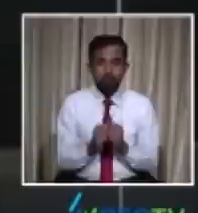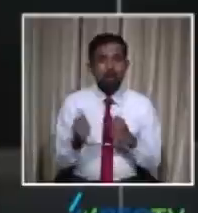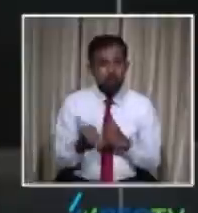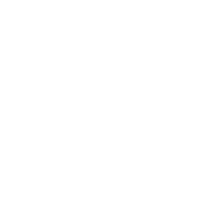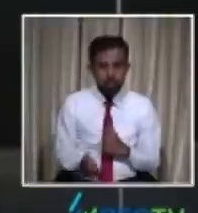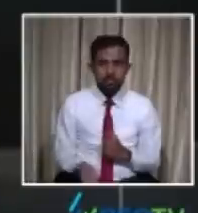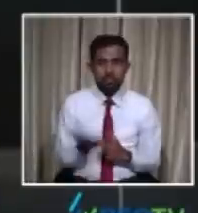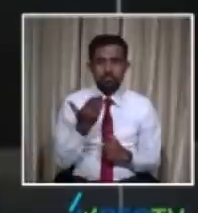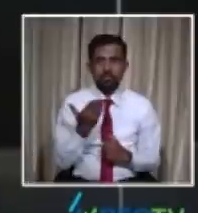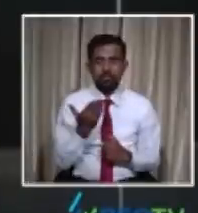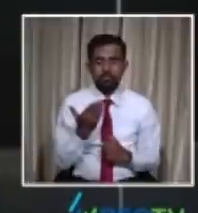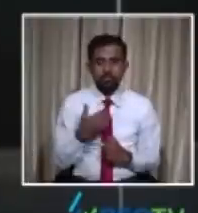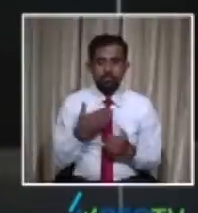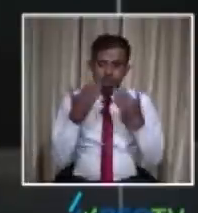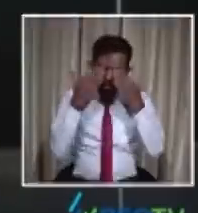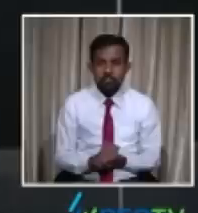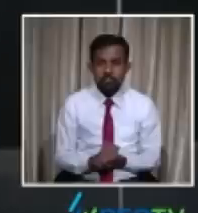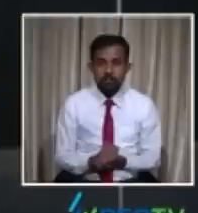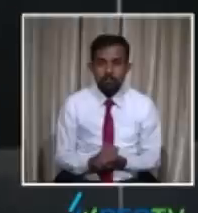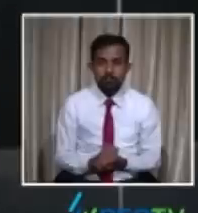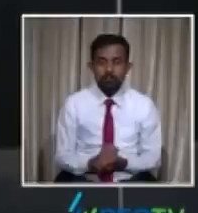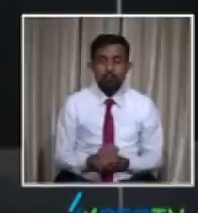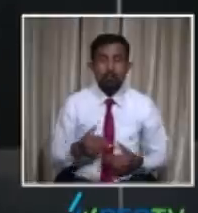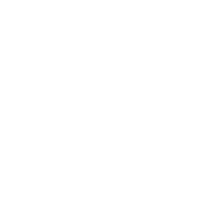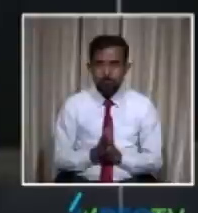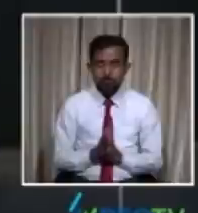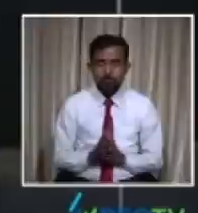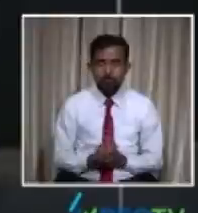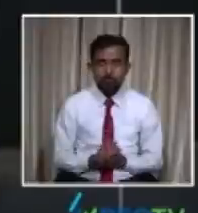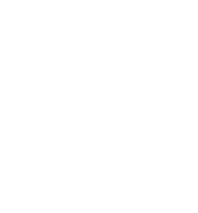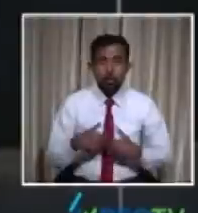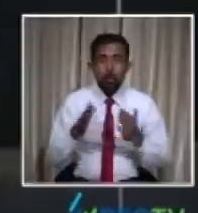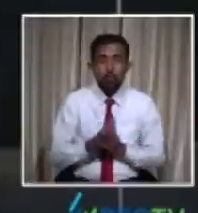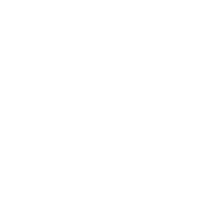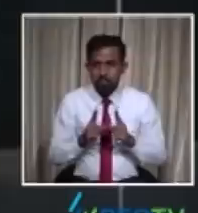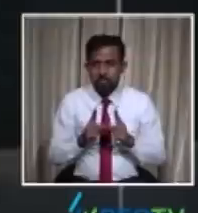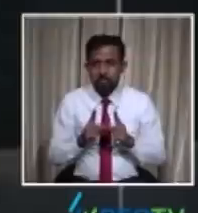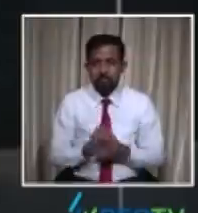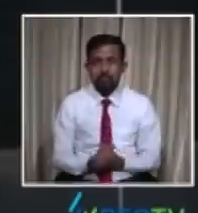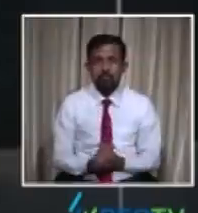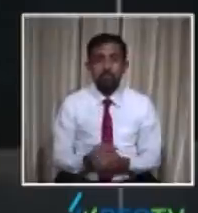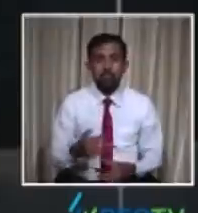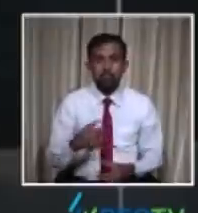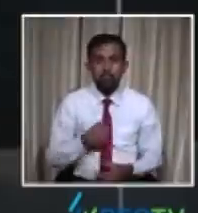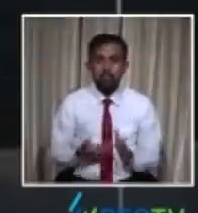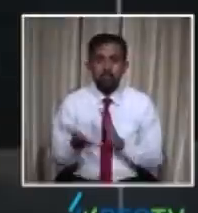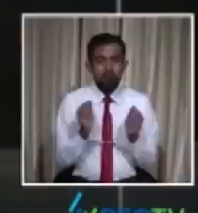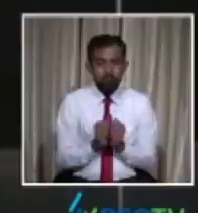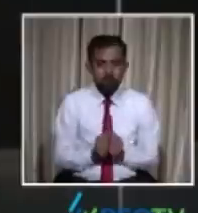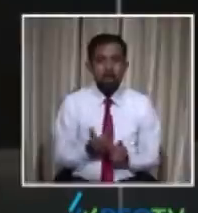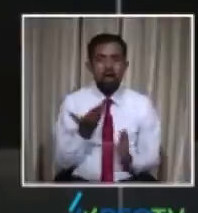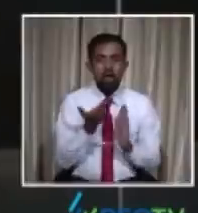කතා නායකතුමනි මම අවංකව හදවතින් ඉල්ලන්නේ මේ සර්වපාක්ෂික රජයක් ගැන මම කතා කරේ මට ගිහිල්ලා ඇමතිකමක් ගන්න